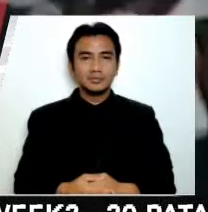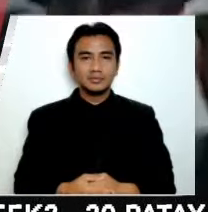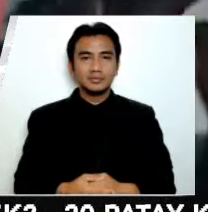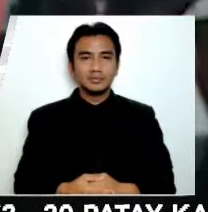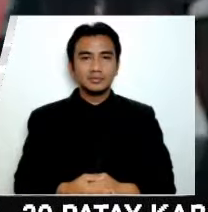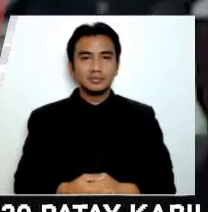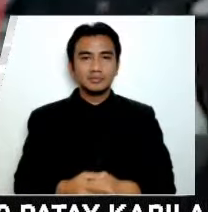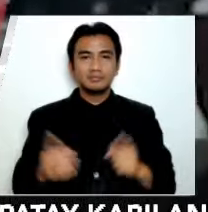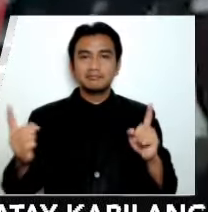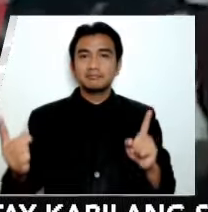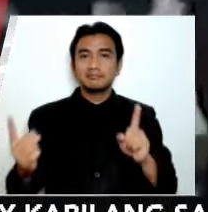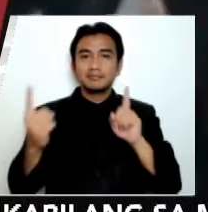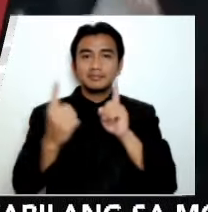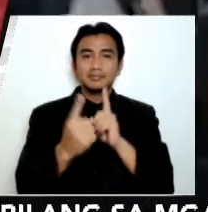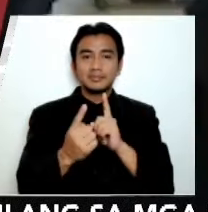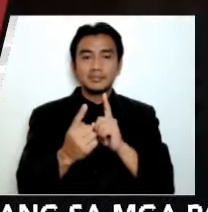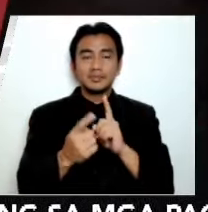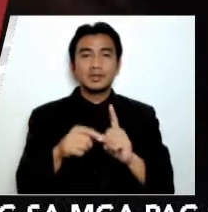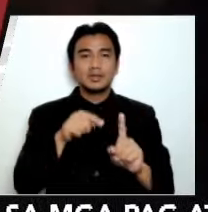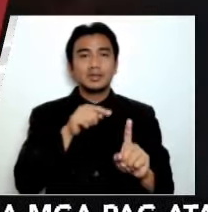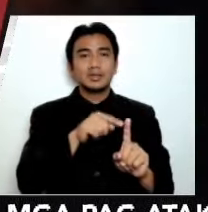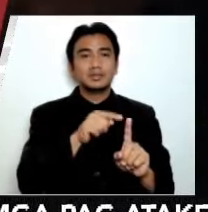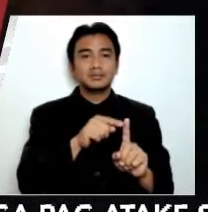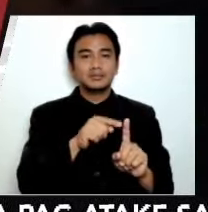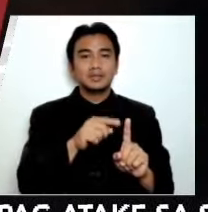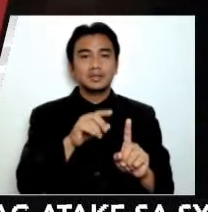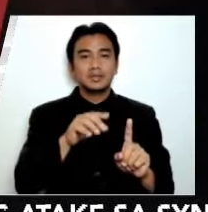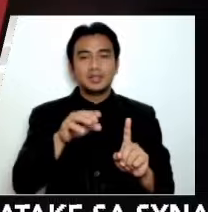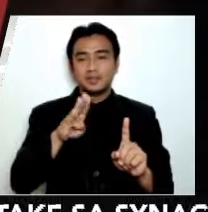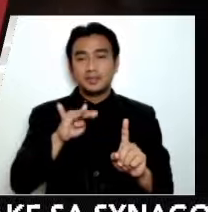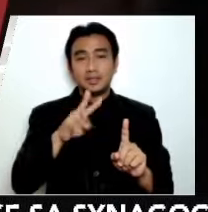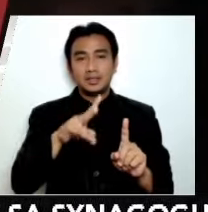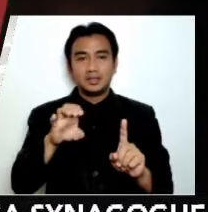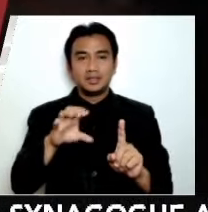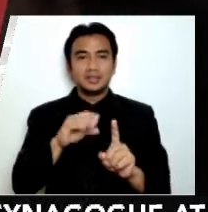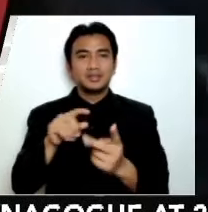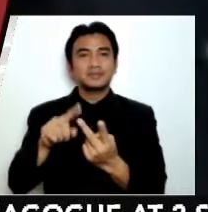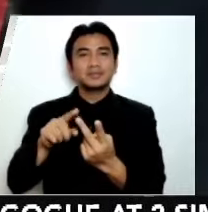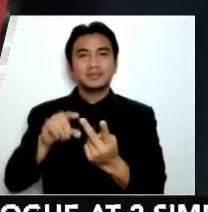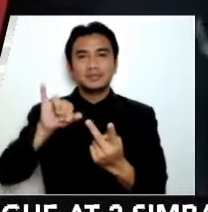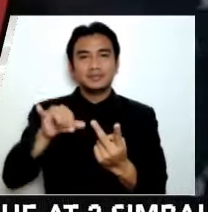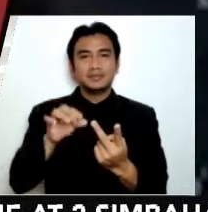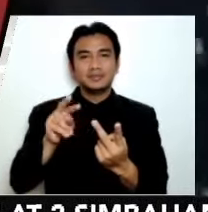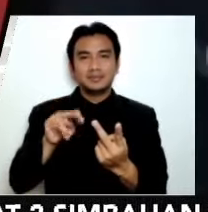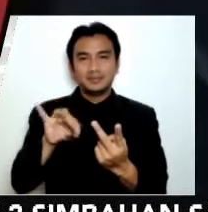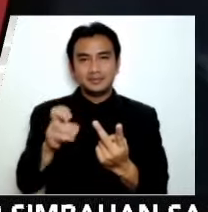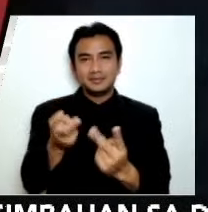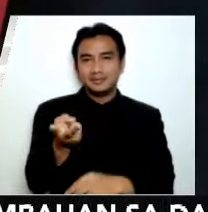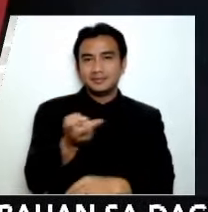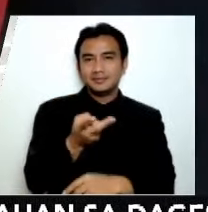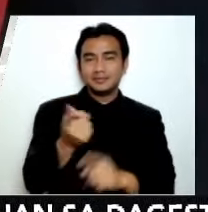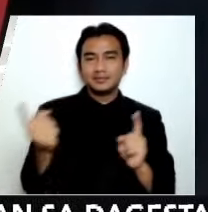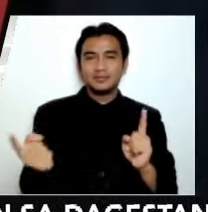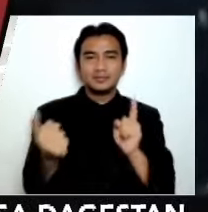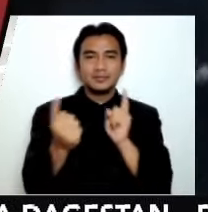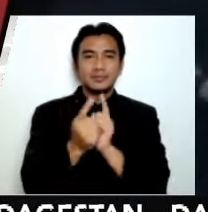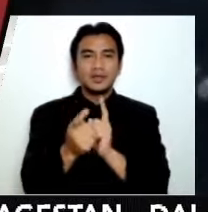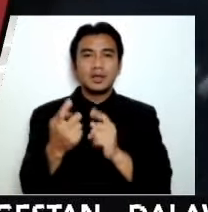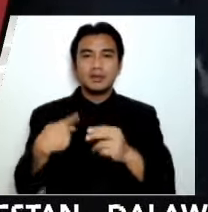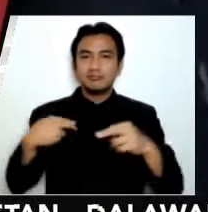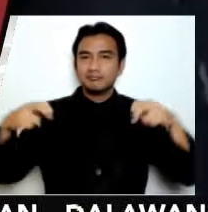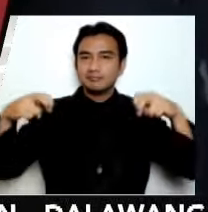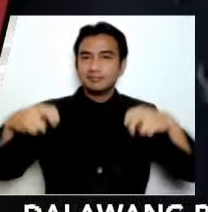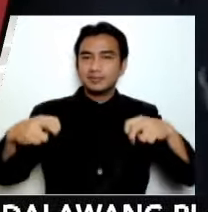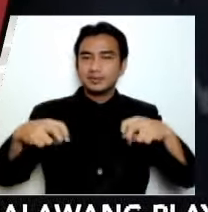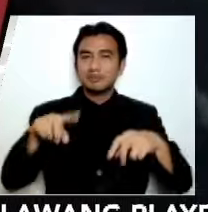Grammy Award-winning singer-songwriter Billie Eilish meets Blackpink member Jennie sa isang Q&A session na inorganize